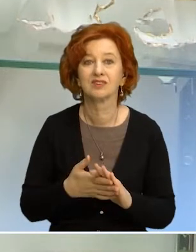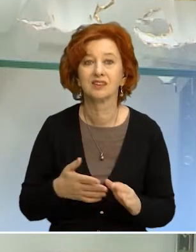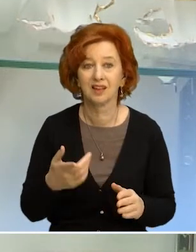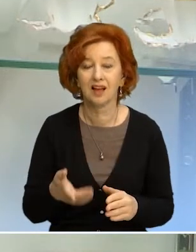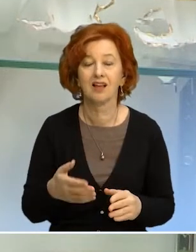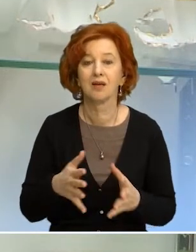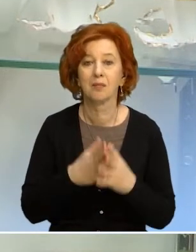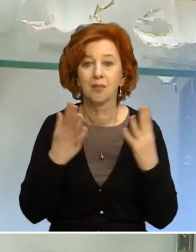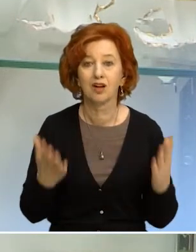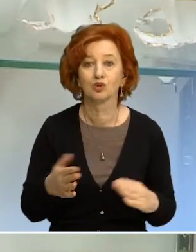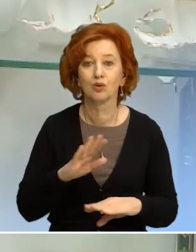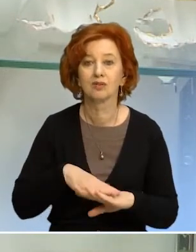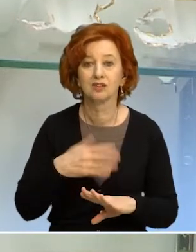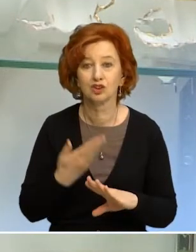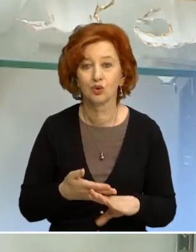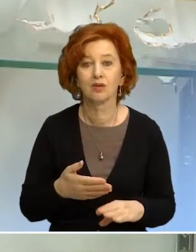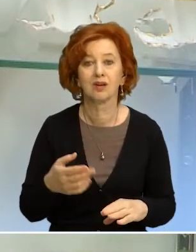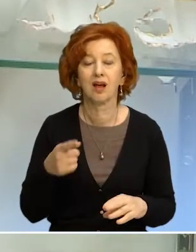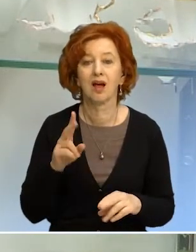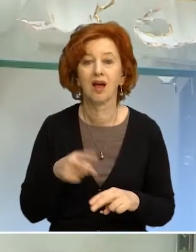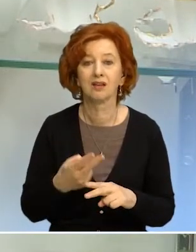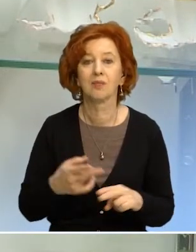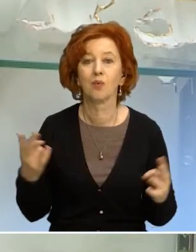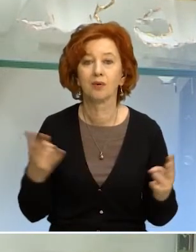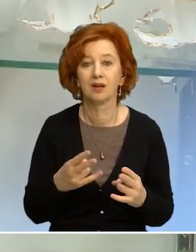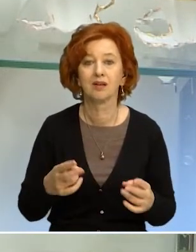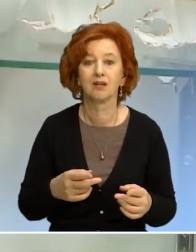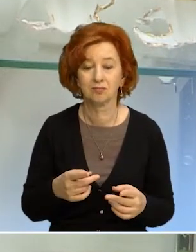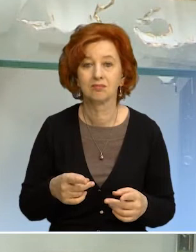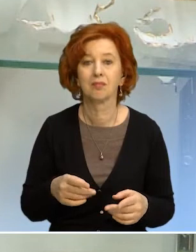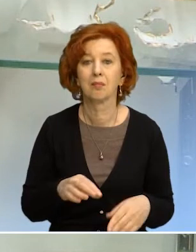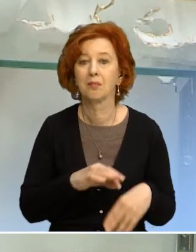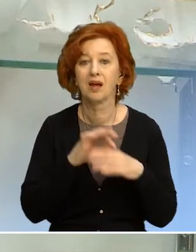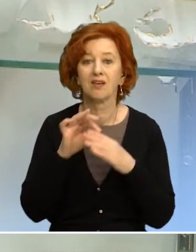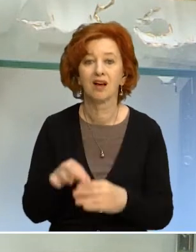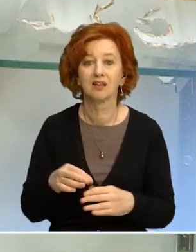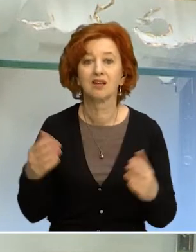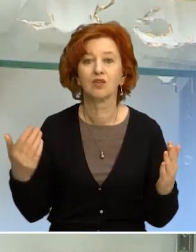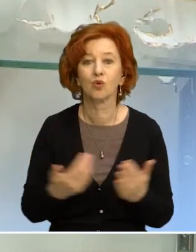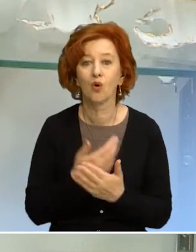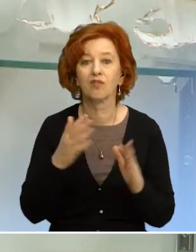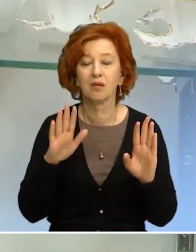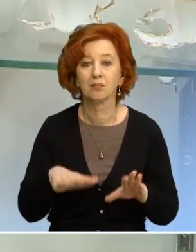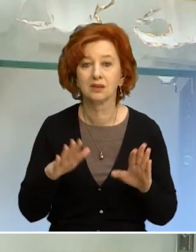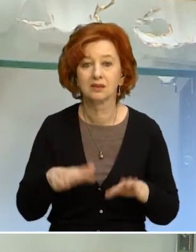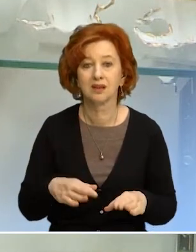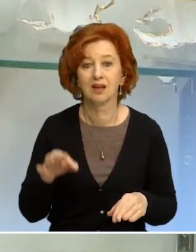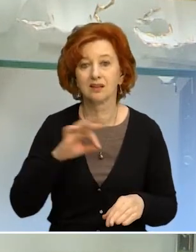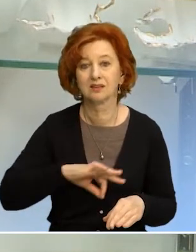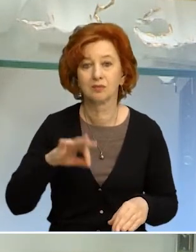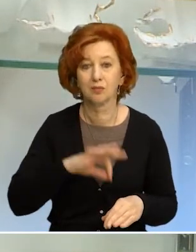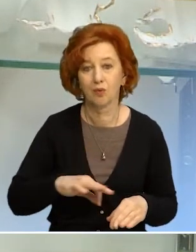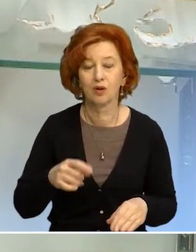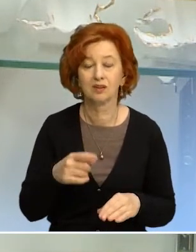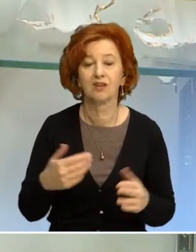но удавалось это с большим трудом, поэтому приходилось переводить в новые места и использовать вот те